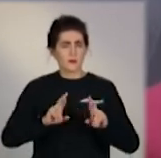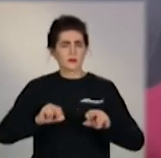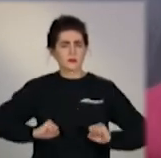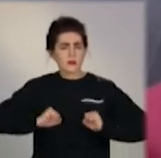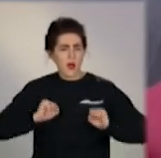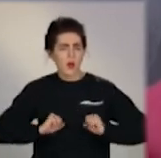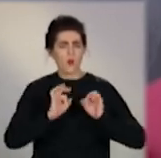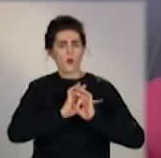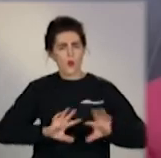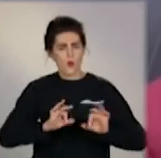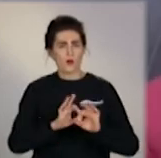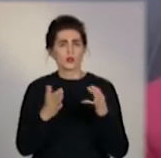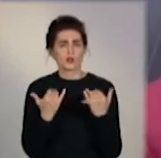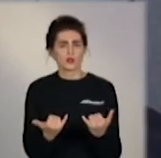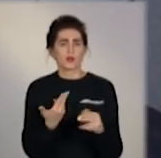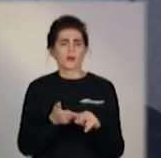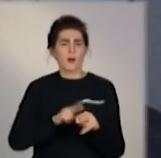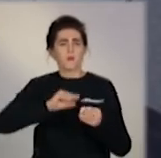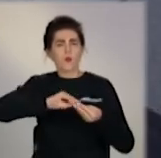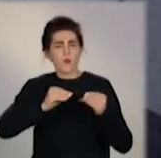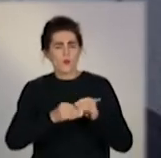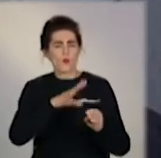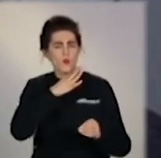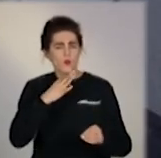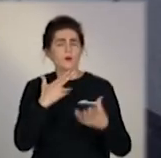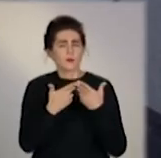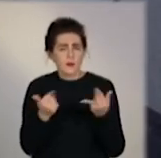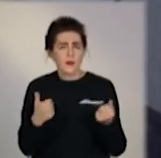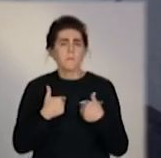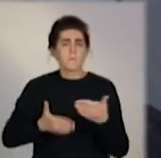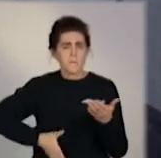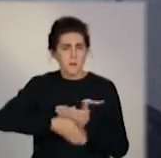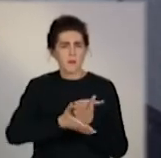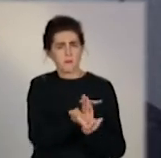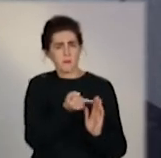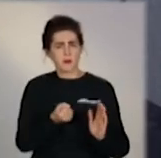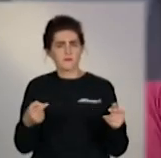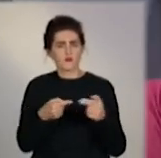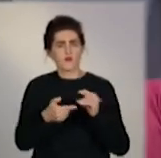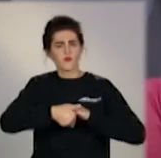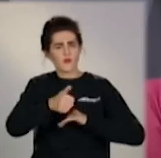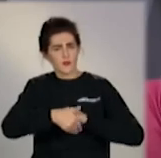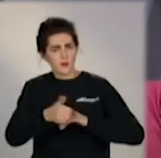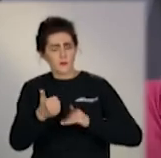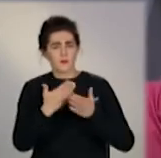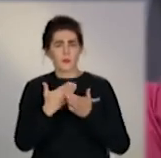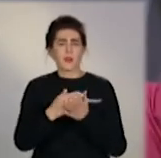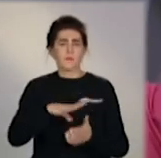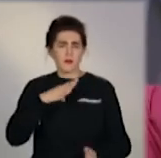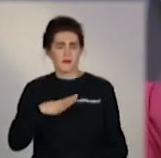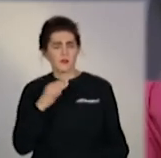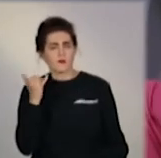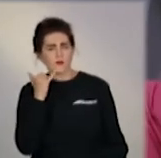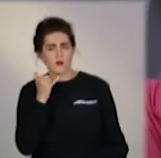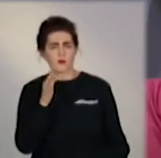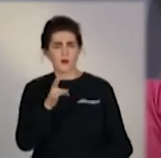пояснити людям, що є така проблема, намагаюся допомогти людям прийняти вчасно виклик. А коли телефонують, вони